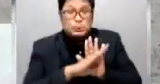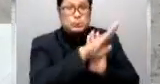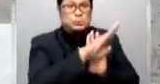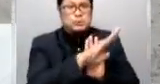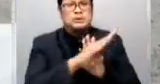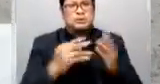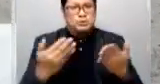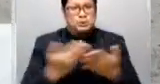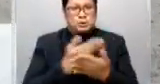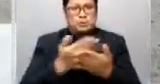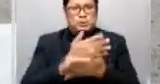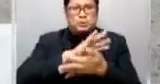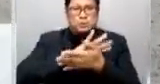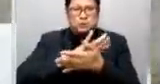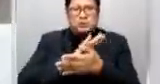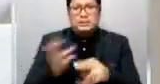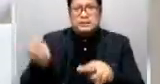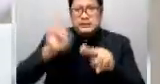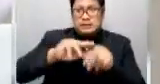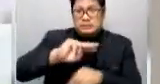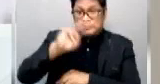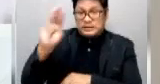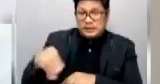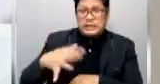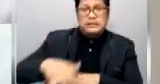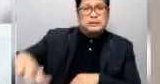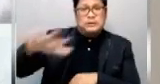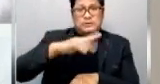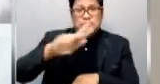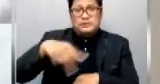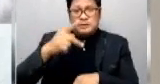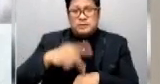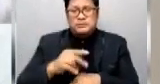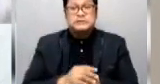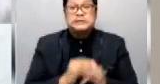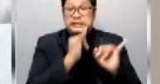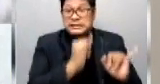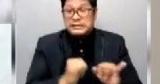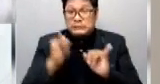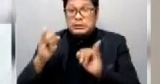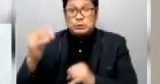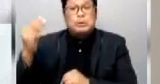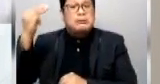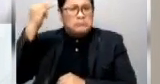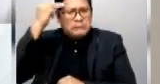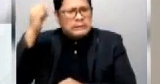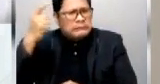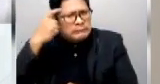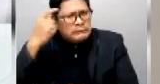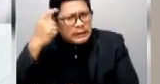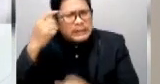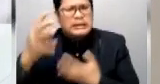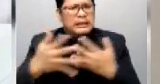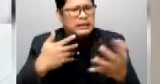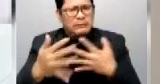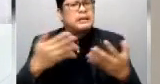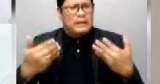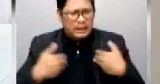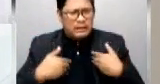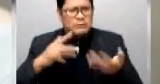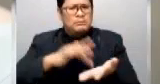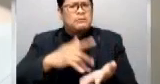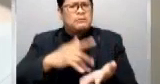Metro Manila at sa buong bansa. Individual mindset is that kahit na nandiyan ang vaccine, dapat ang ano niyang isipin niya is vaccine